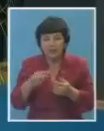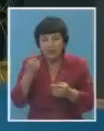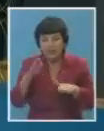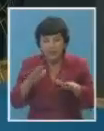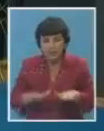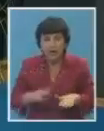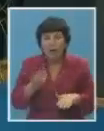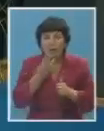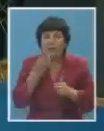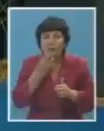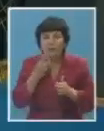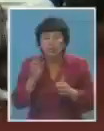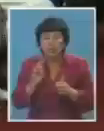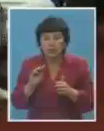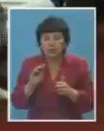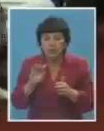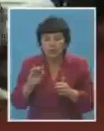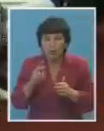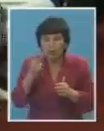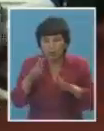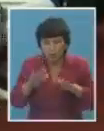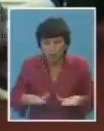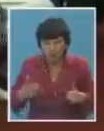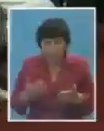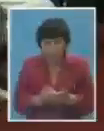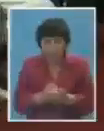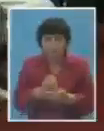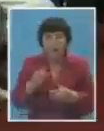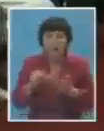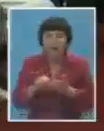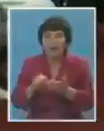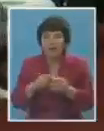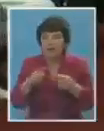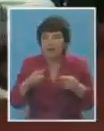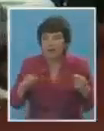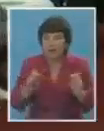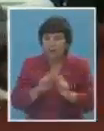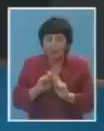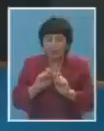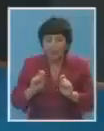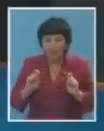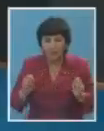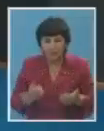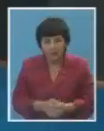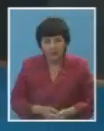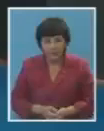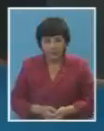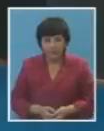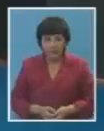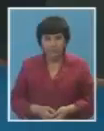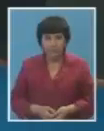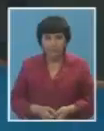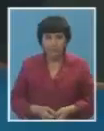екінші, маңғыстаулық Жұмагүл Мұрсалова үшінші орынға ие болды. Қалған қатысушылар да түрлі аталымдар бойынша марапатталды.